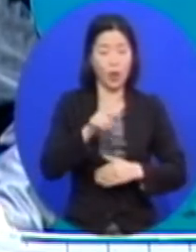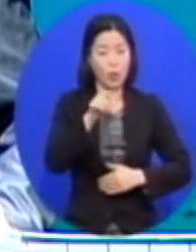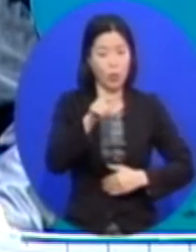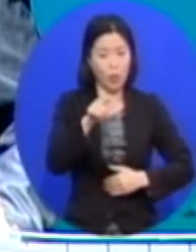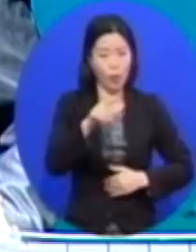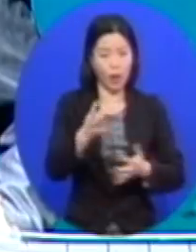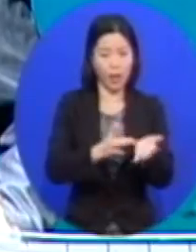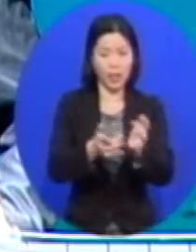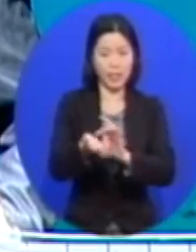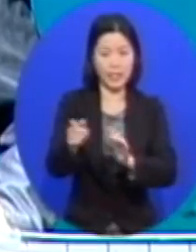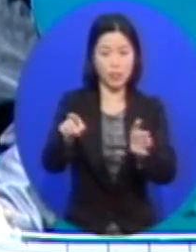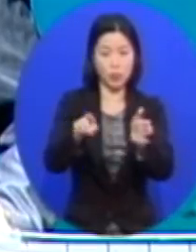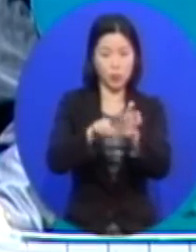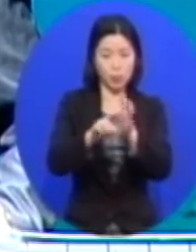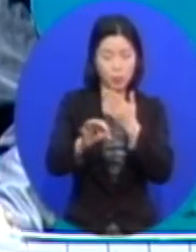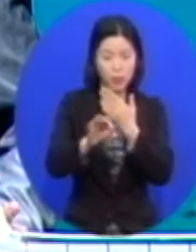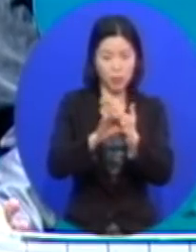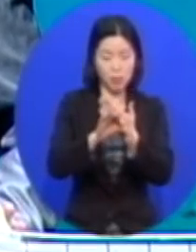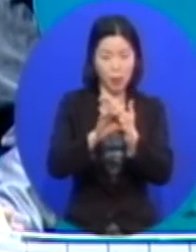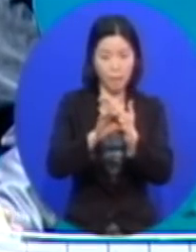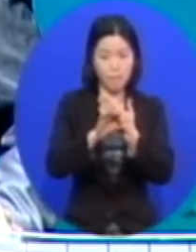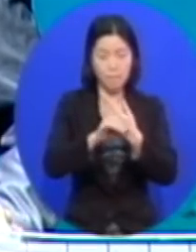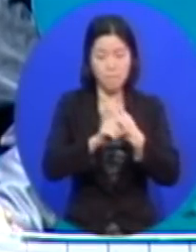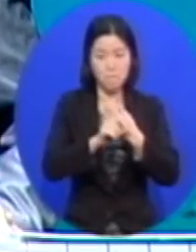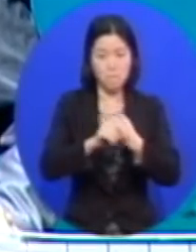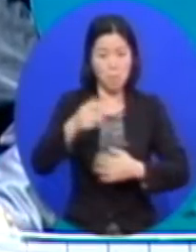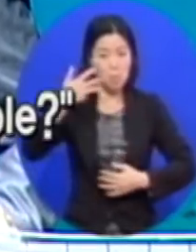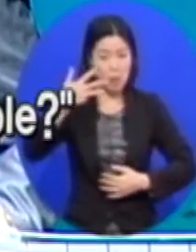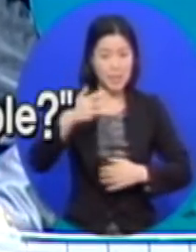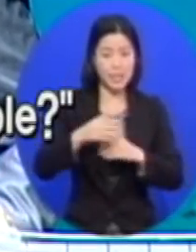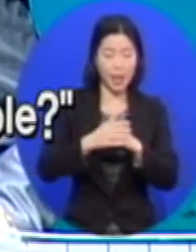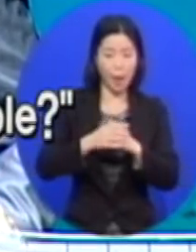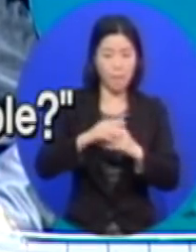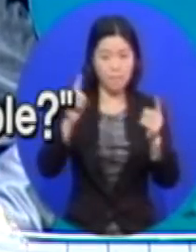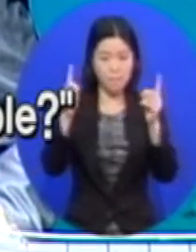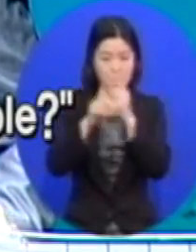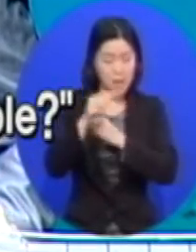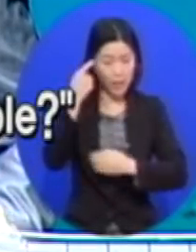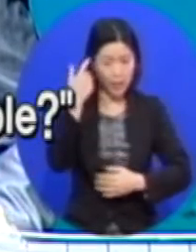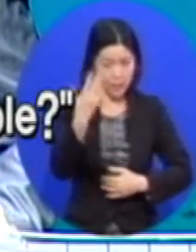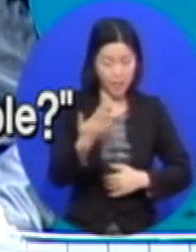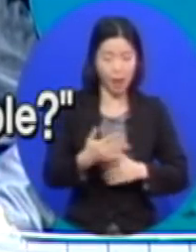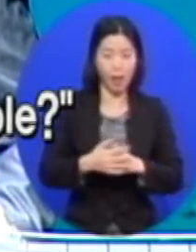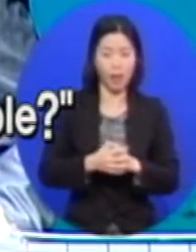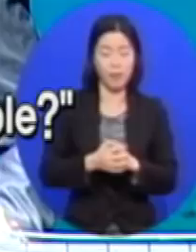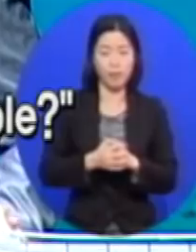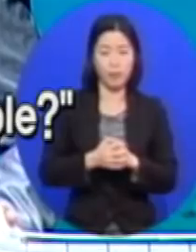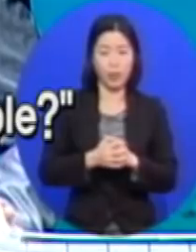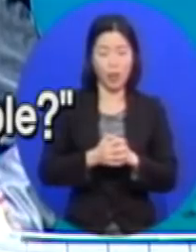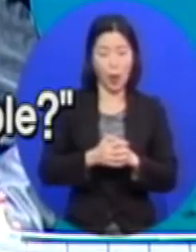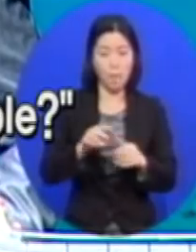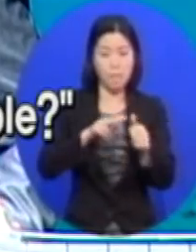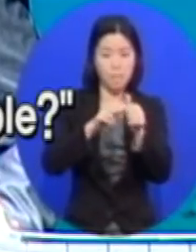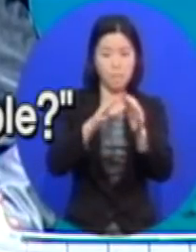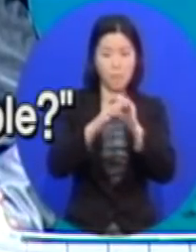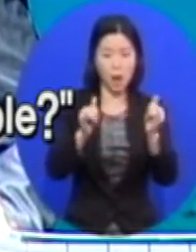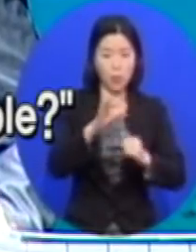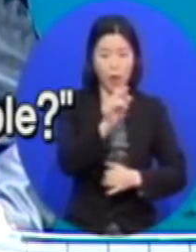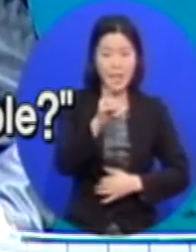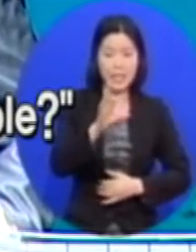너가 예수를 믿으면 팔자가 변환 되던 야 어 마부가 양반이 된 되든